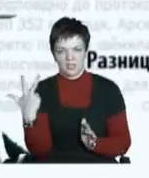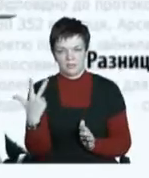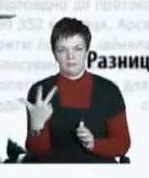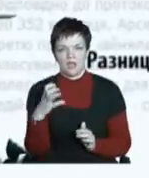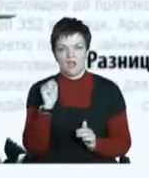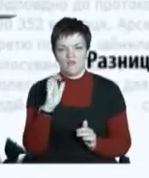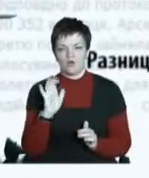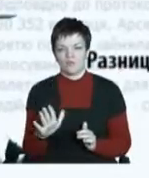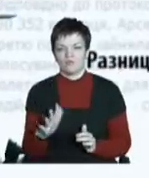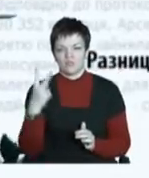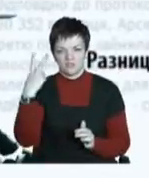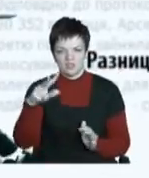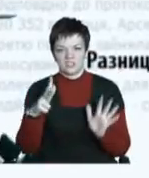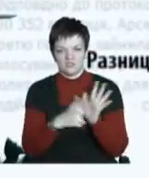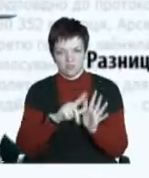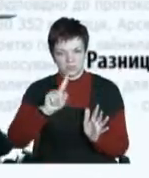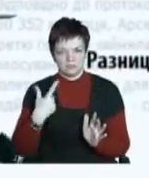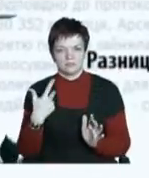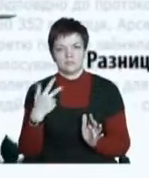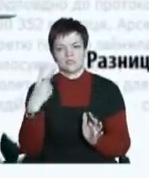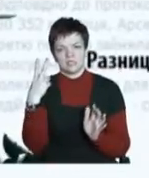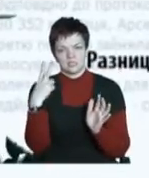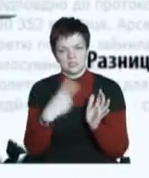29,33%. Арсен Аваков –